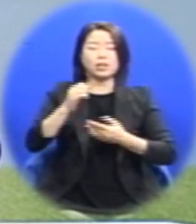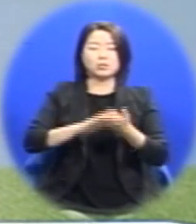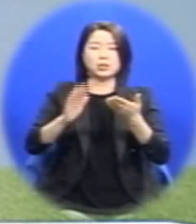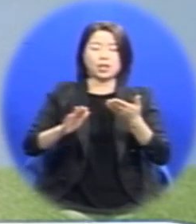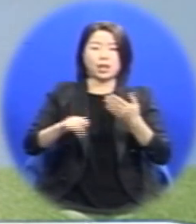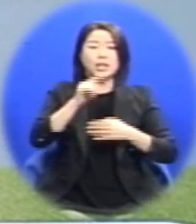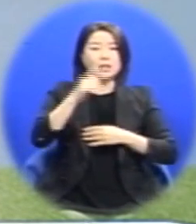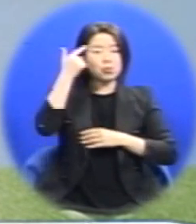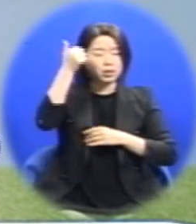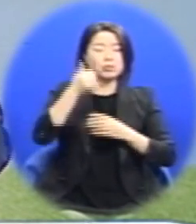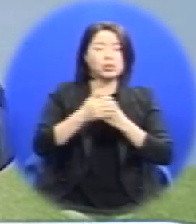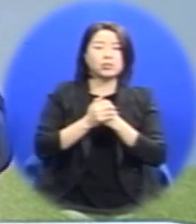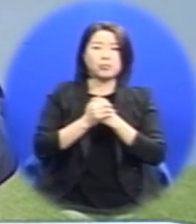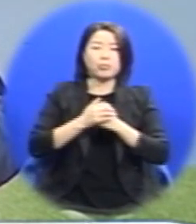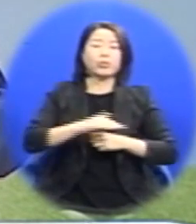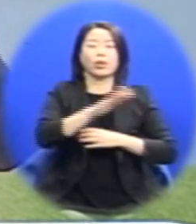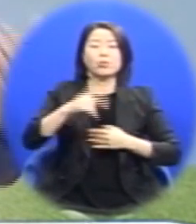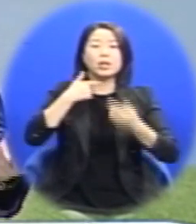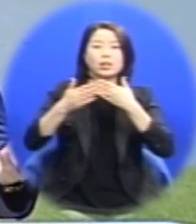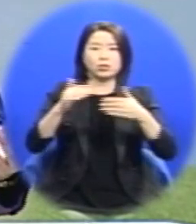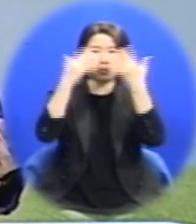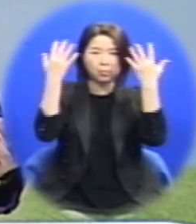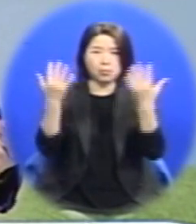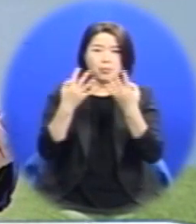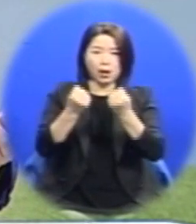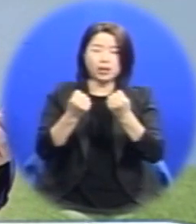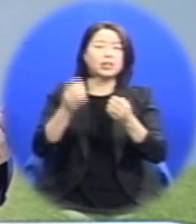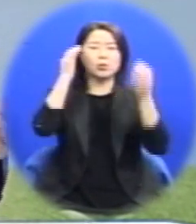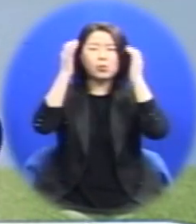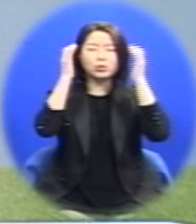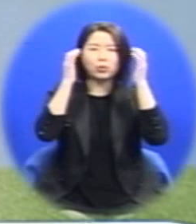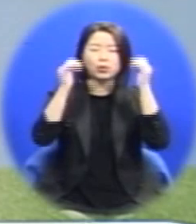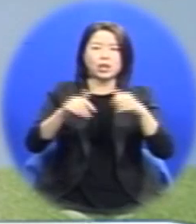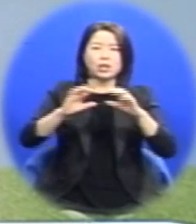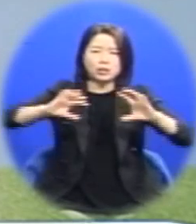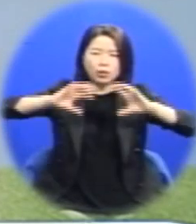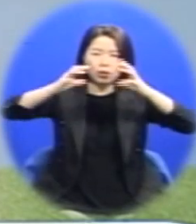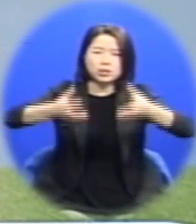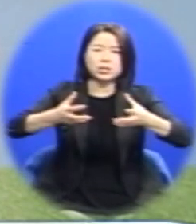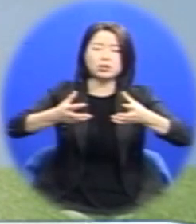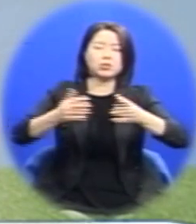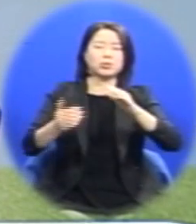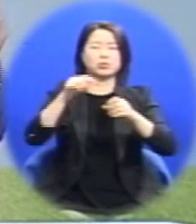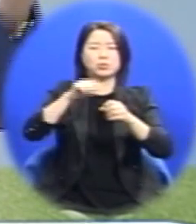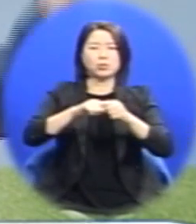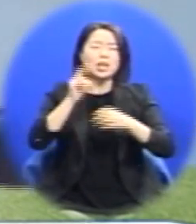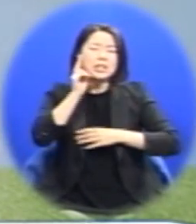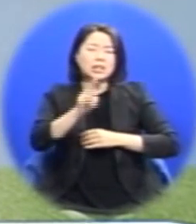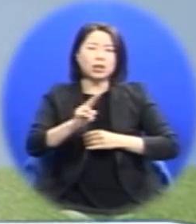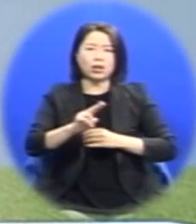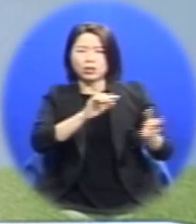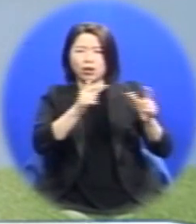얀 씨는 우리가 겪는 수많은 고통, 전 세계적으로 끔찍하기 짝이 없는 여러